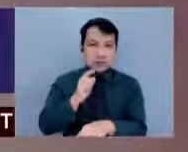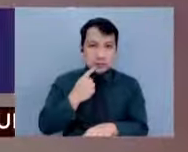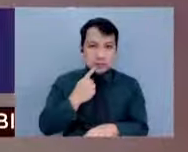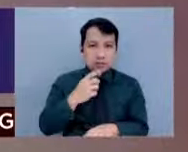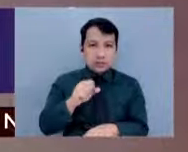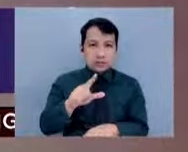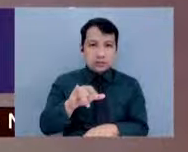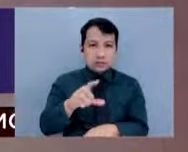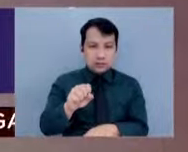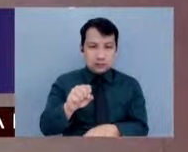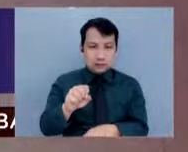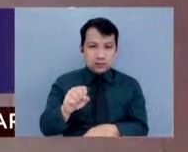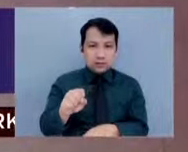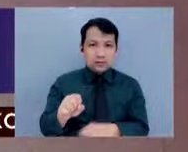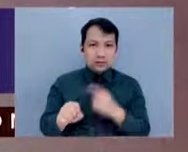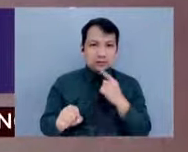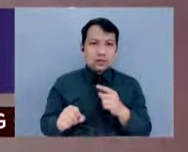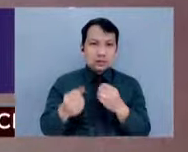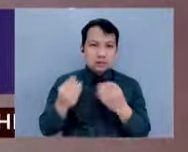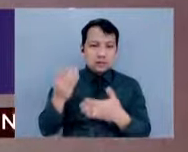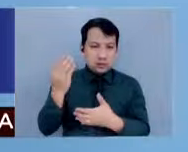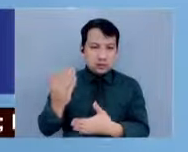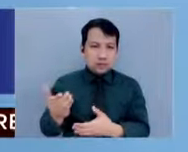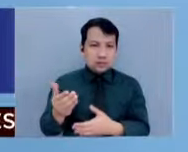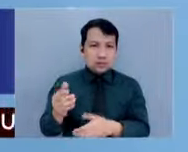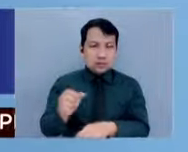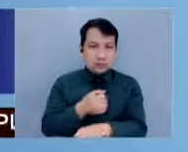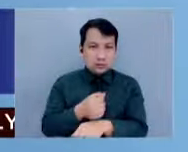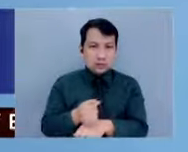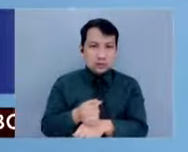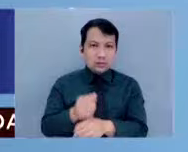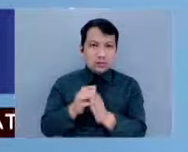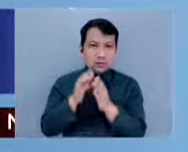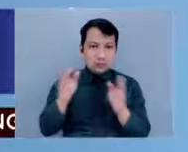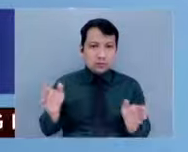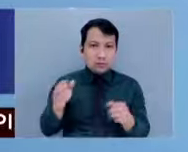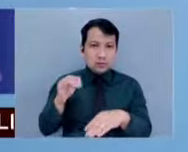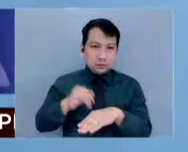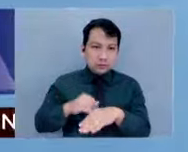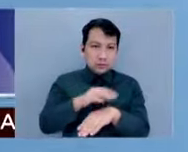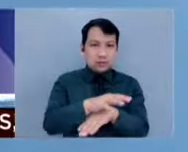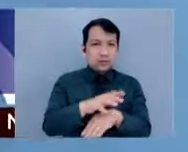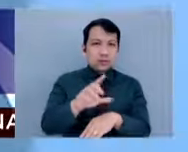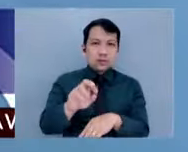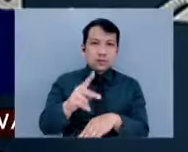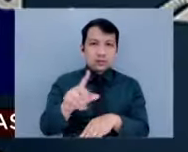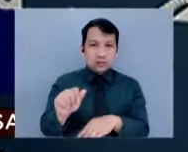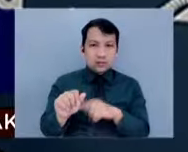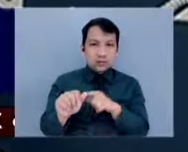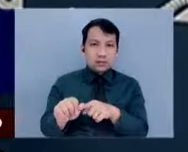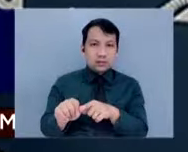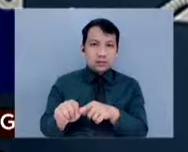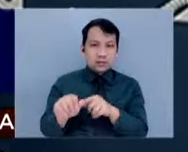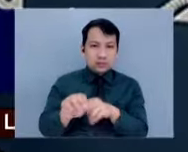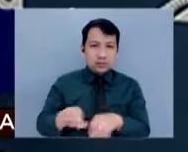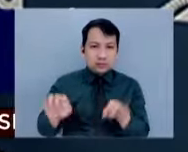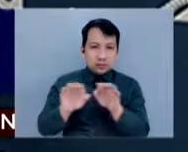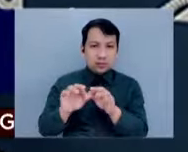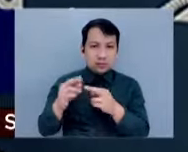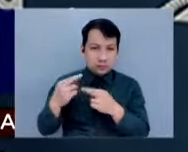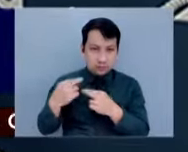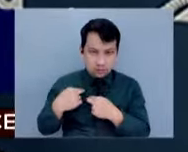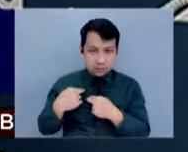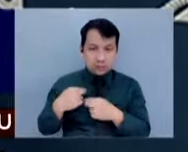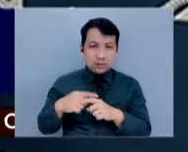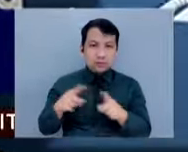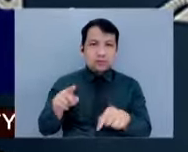ni Moira, marami sa mga singer ay malaki ang impluensya kaya dapat lang silang maging responsable. At kung gagamit man